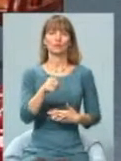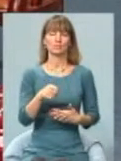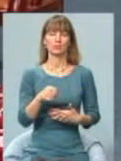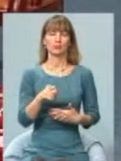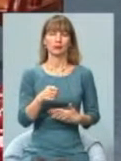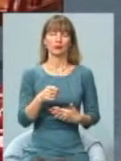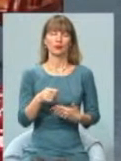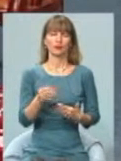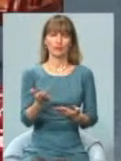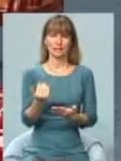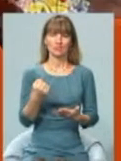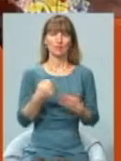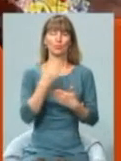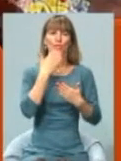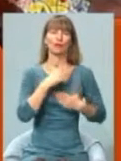до кохання чи як?